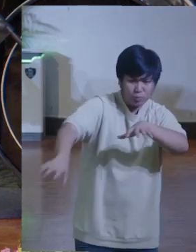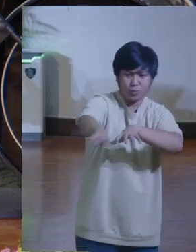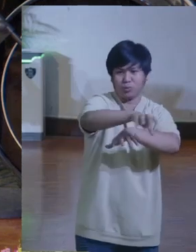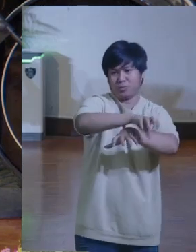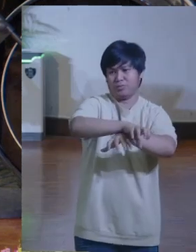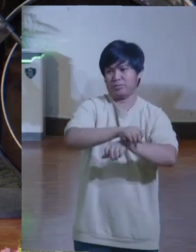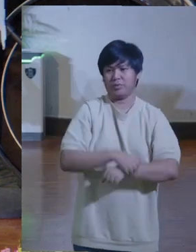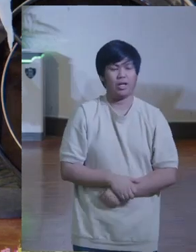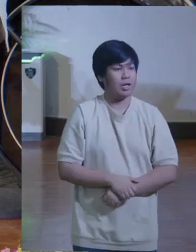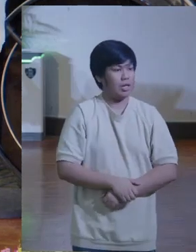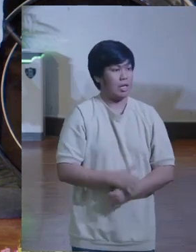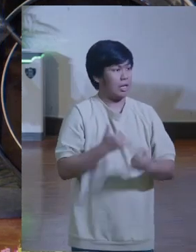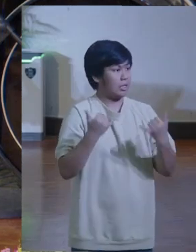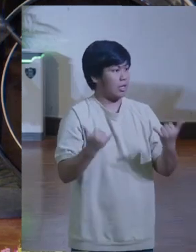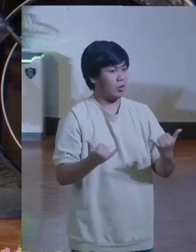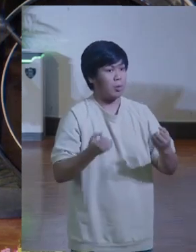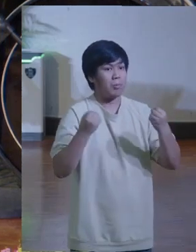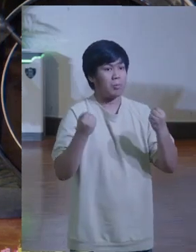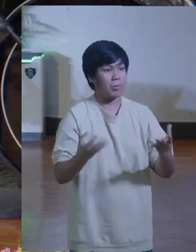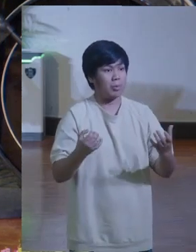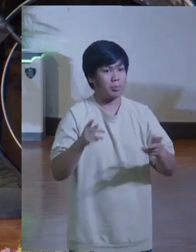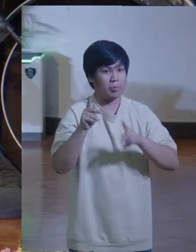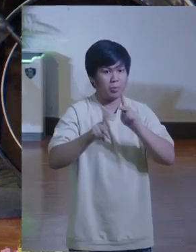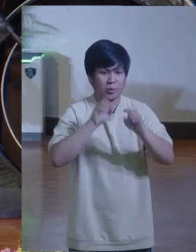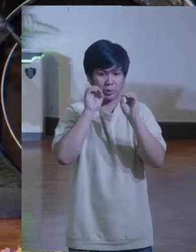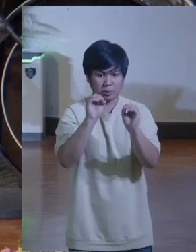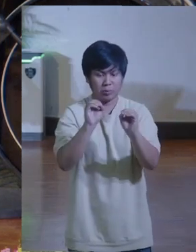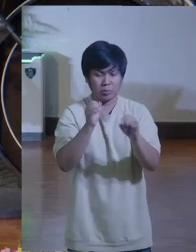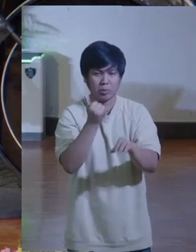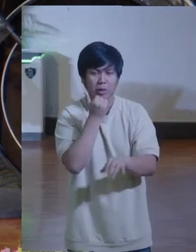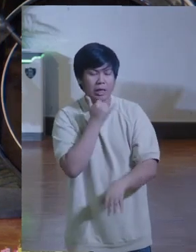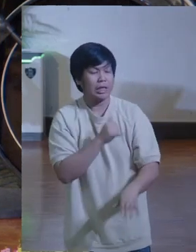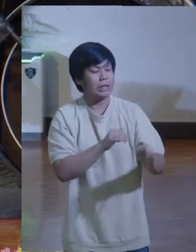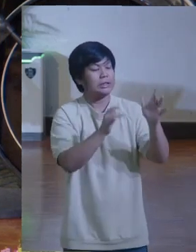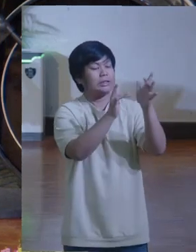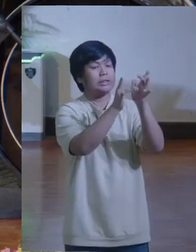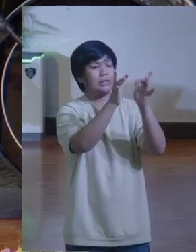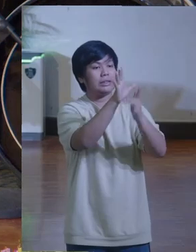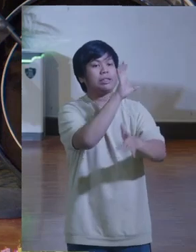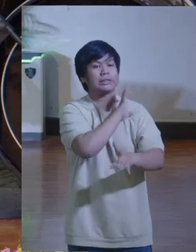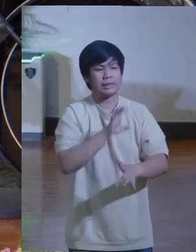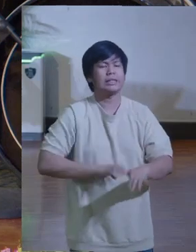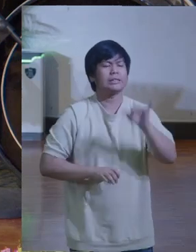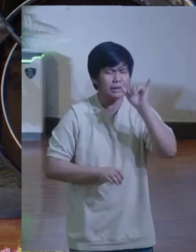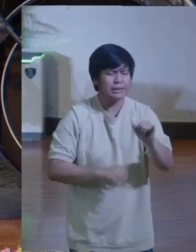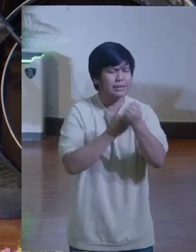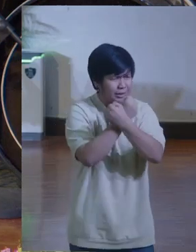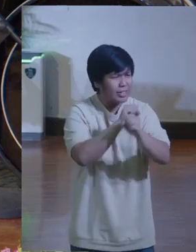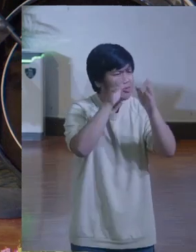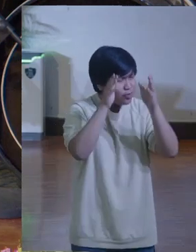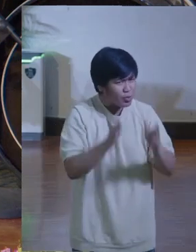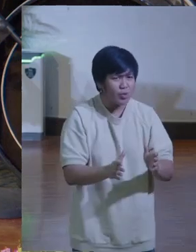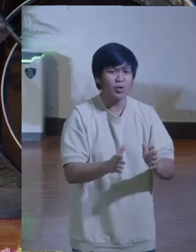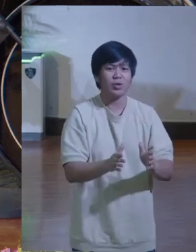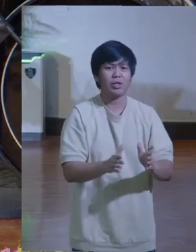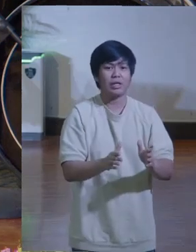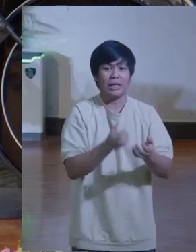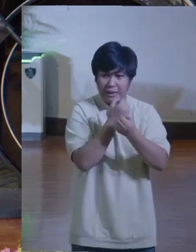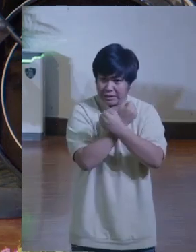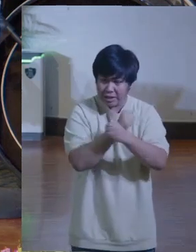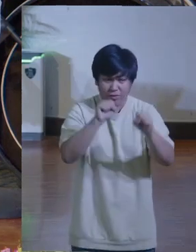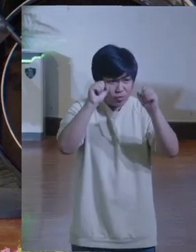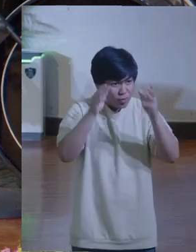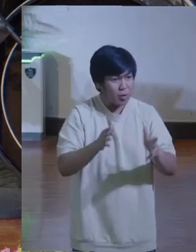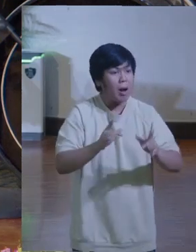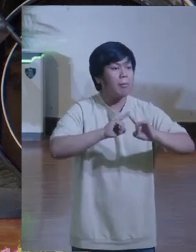Ang maling katuruan ay si Kristo ang daan, siya ang tagapagligtas, si Kristo at iba